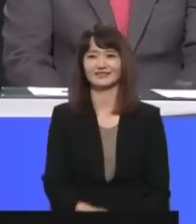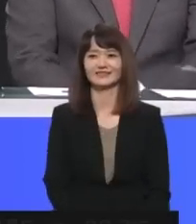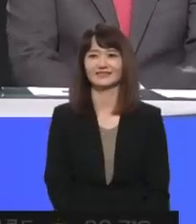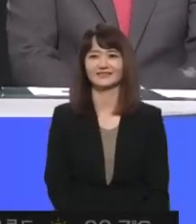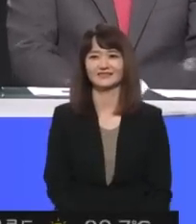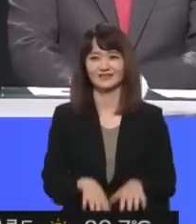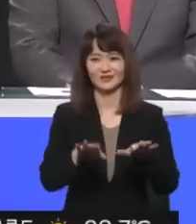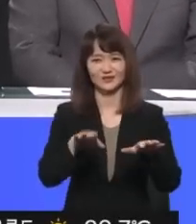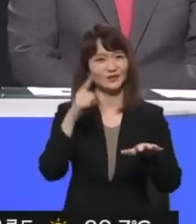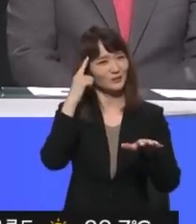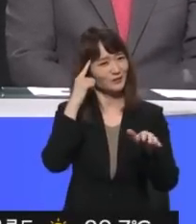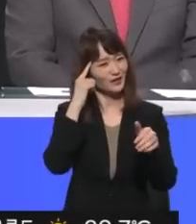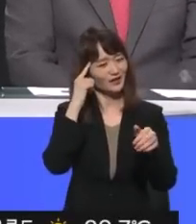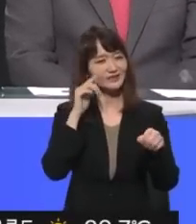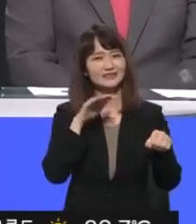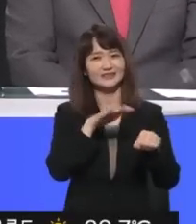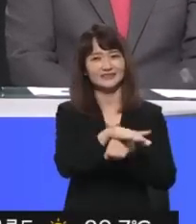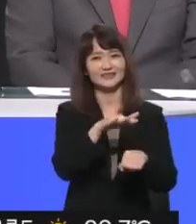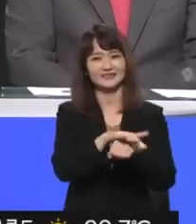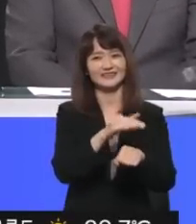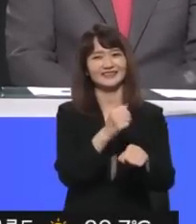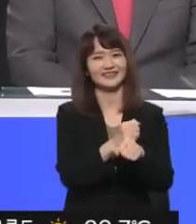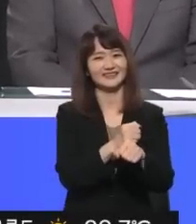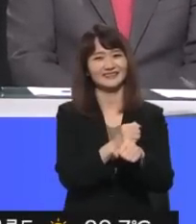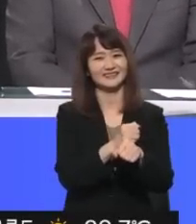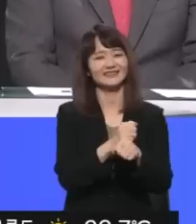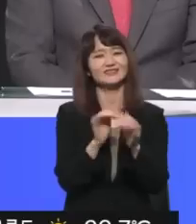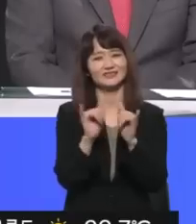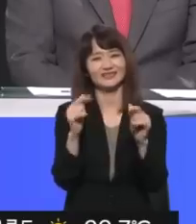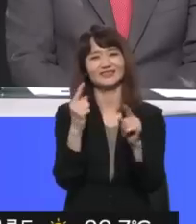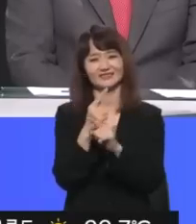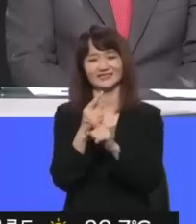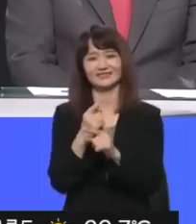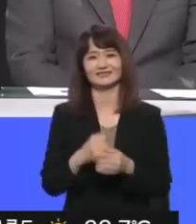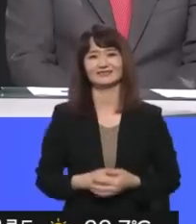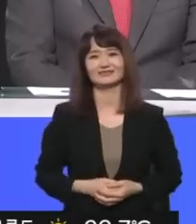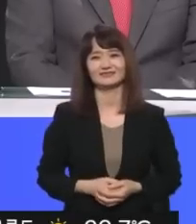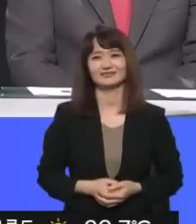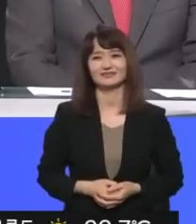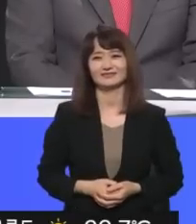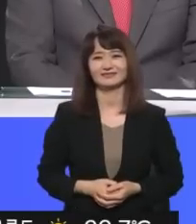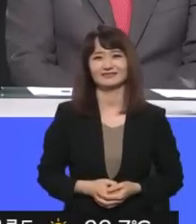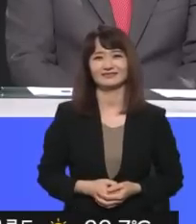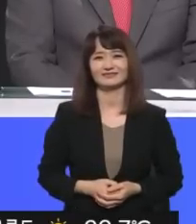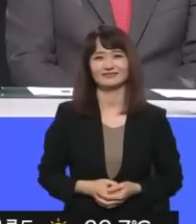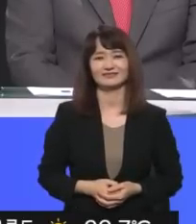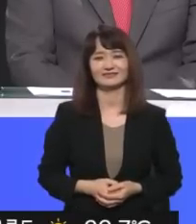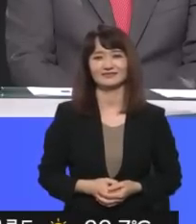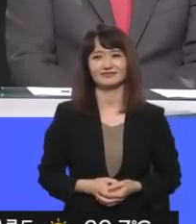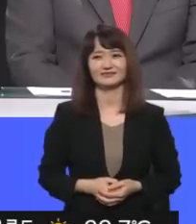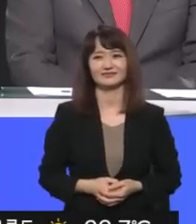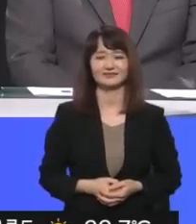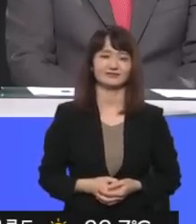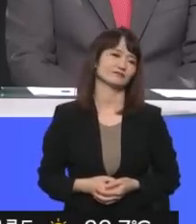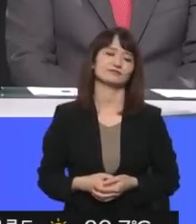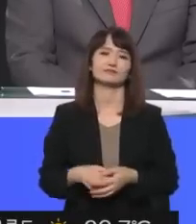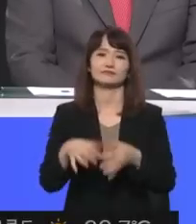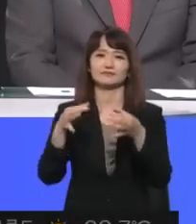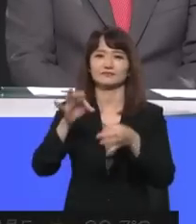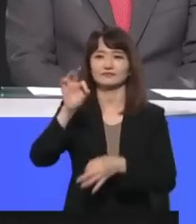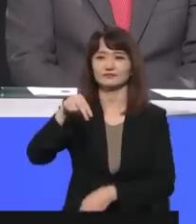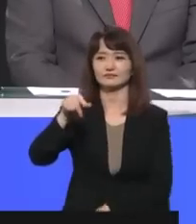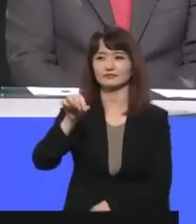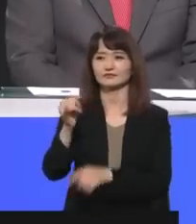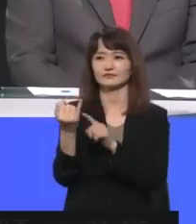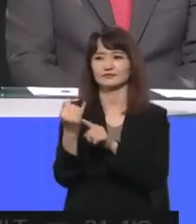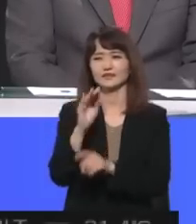헤어해 주신 분이 달라지셨더라고요. JTBC 와서 한 겁니다. 네. 김실장님이 의견 주셨습니다. 김유정 의원님 항상 맞는